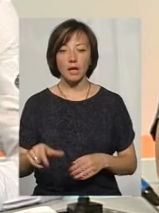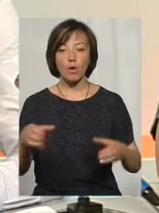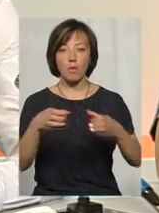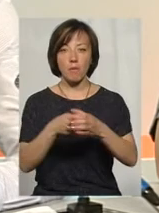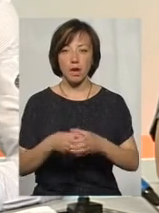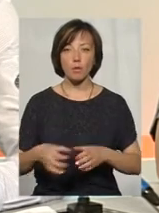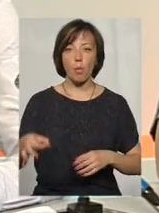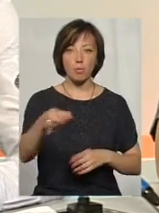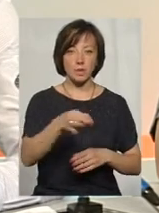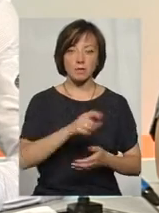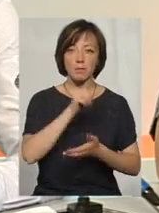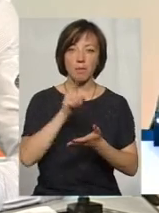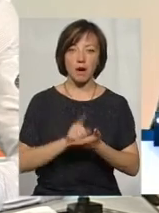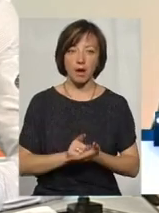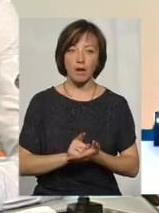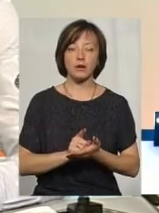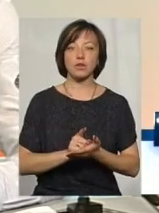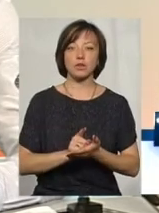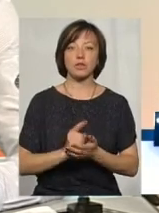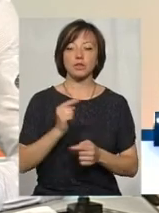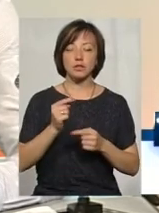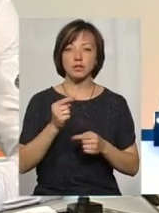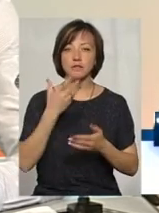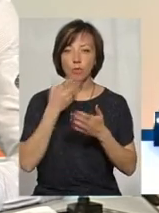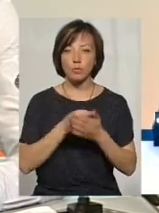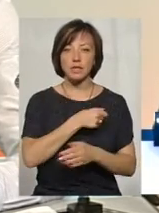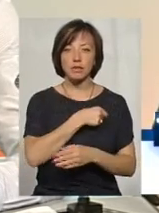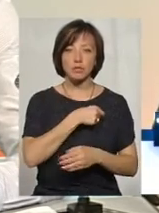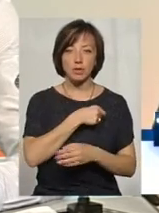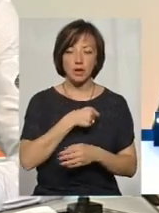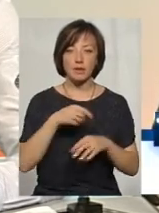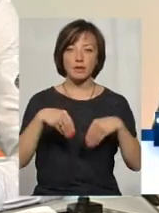громади Хмельницької області. Вони мають через своєму депутату давати оці